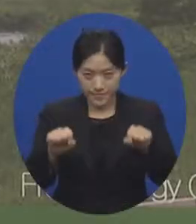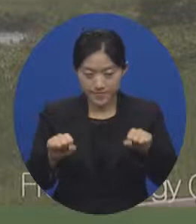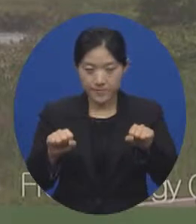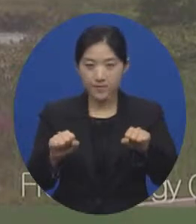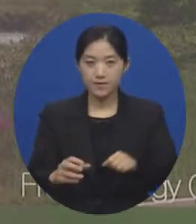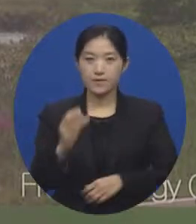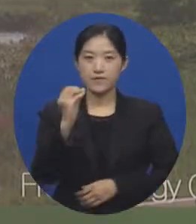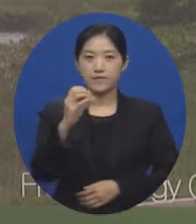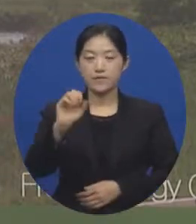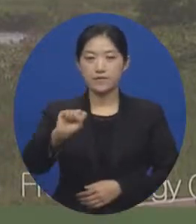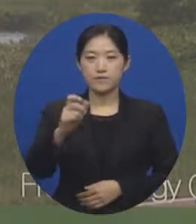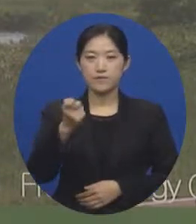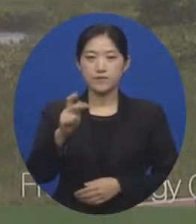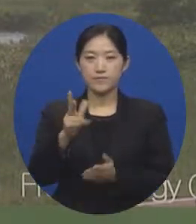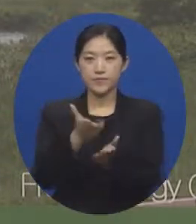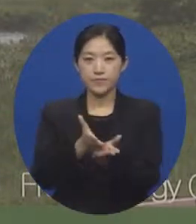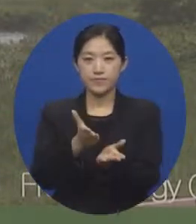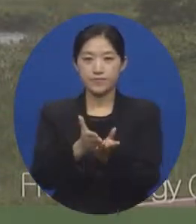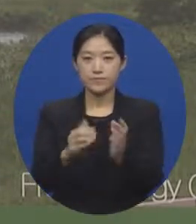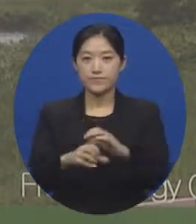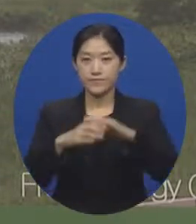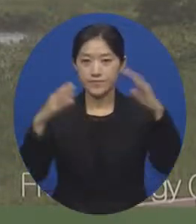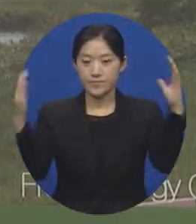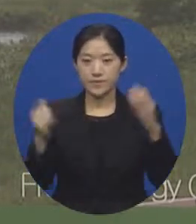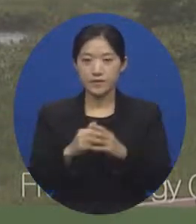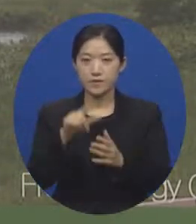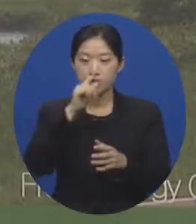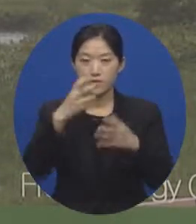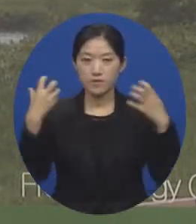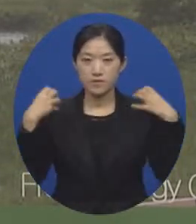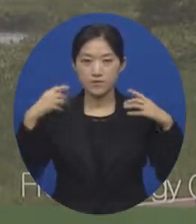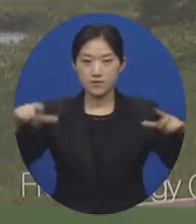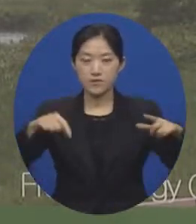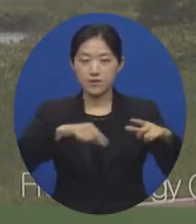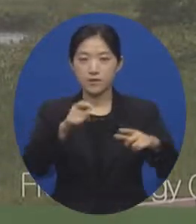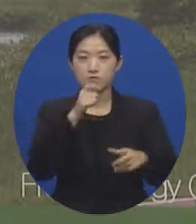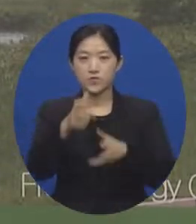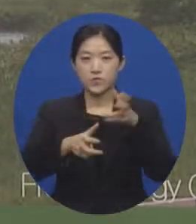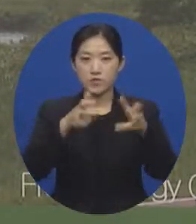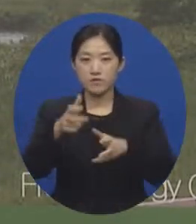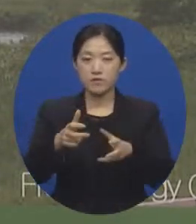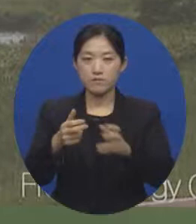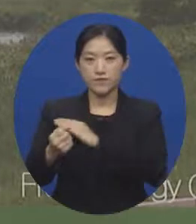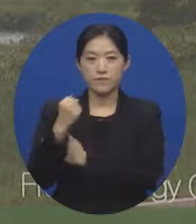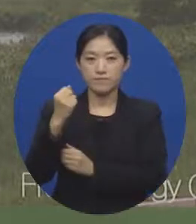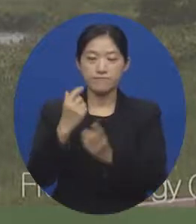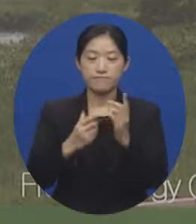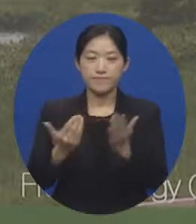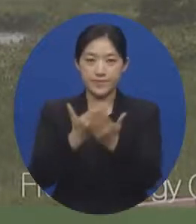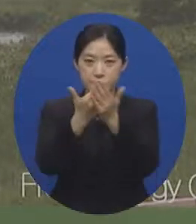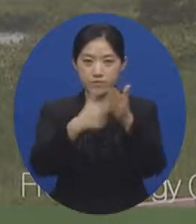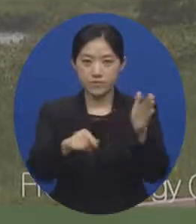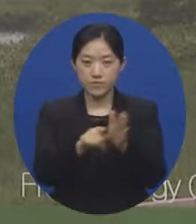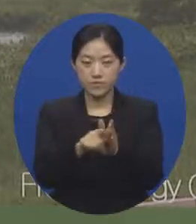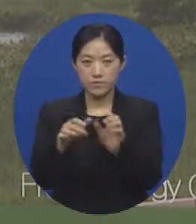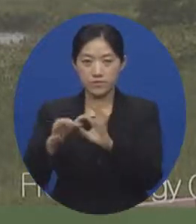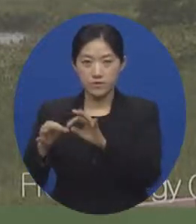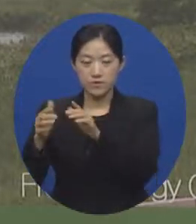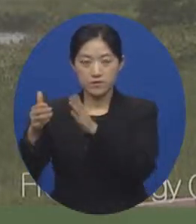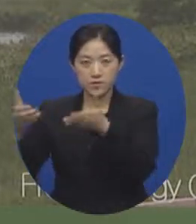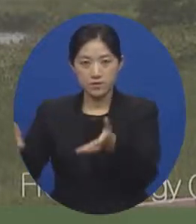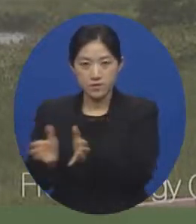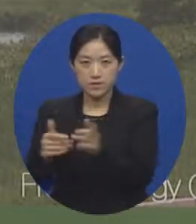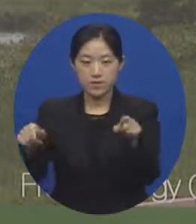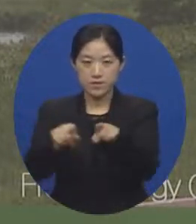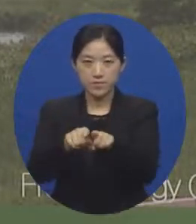시청자 여러분 안녕하십니까? OSTV 뉴스입니다. 오산시는 관내 중소기업의 경쟁력 강화를 위해 유관기관과